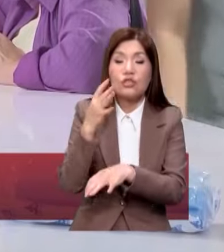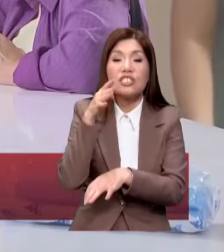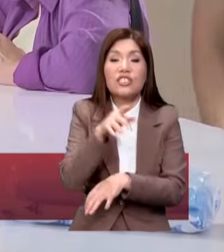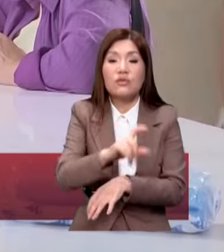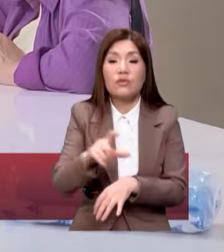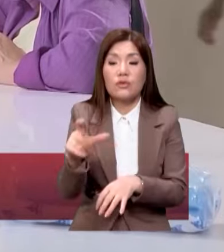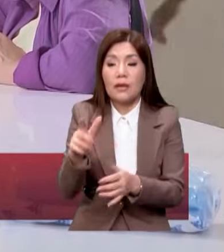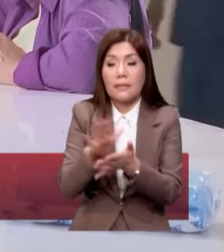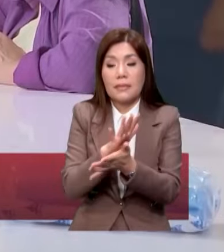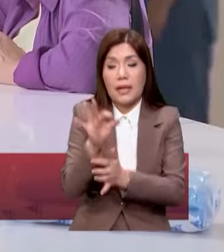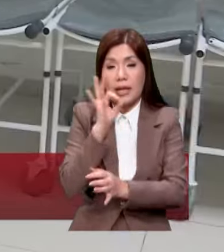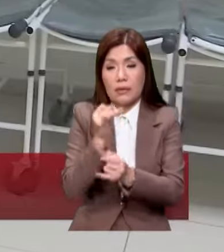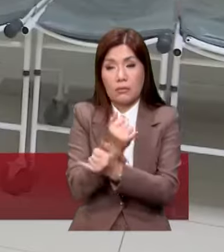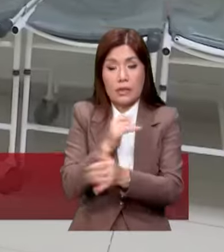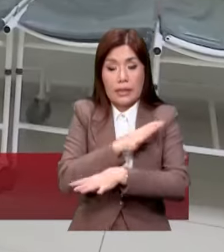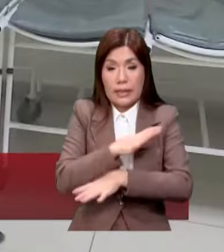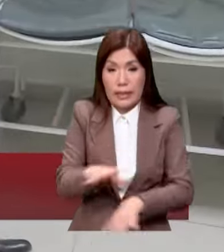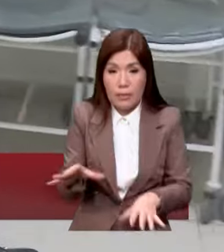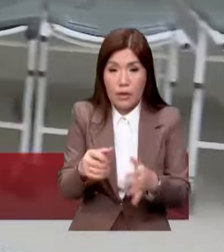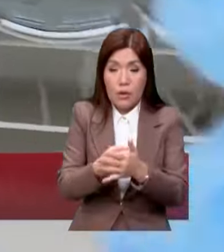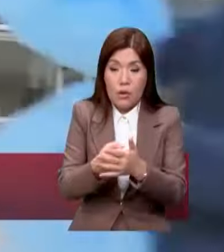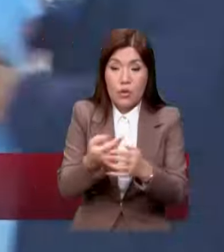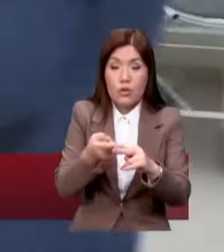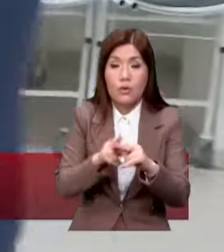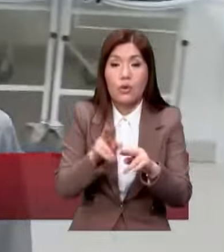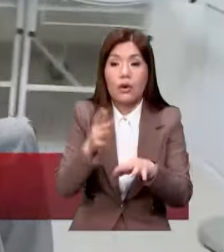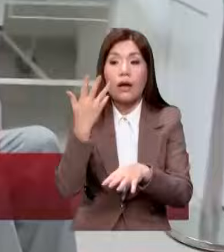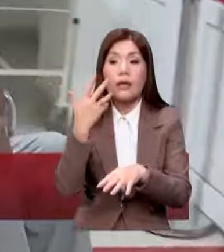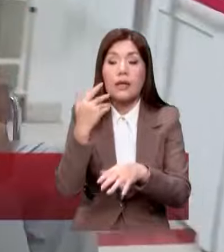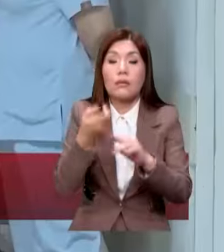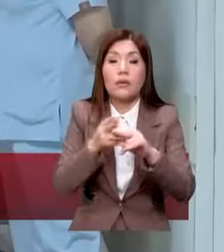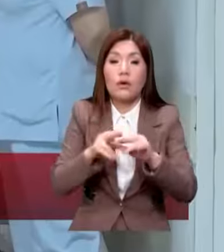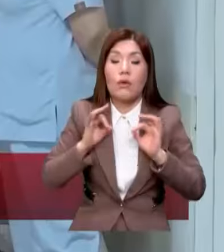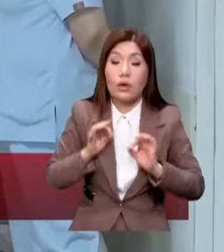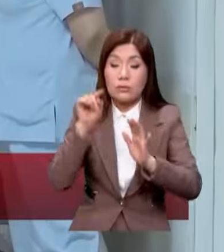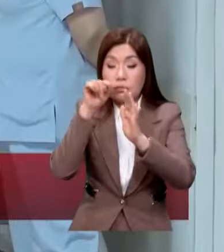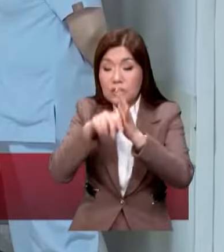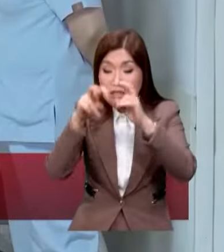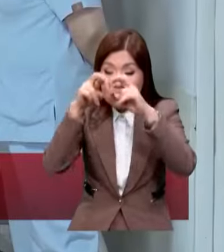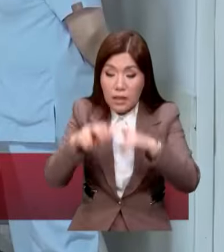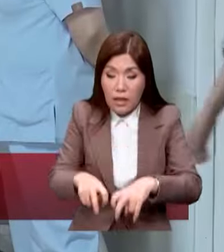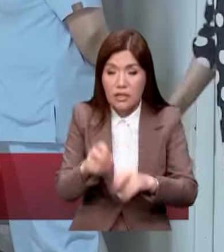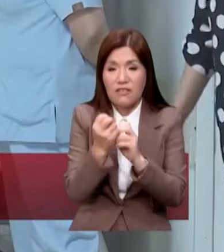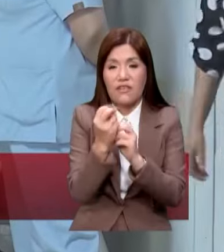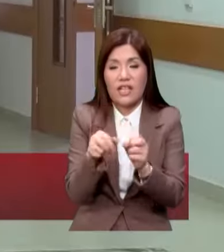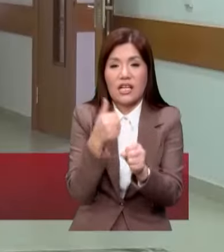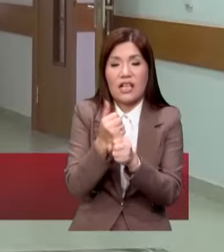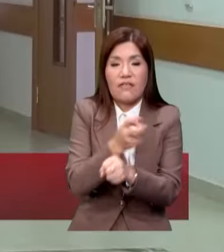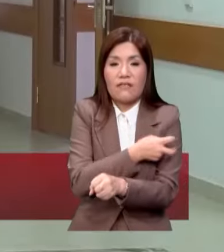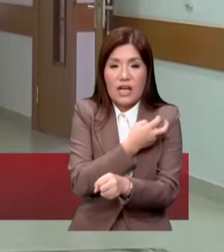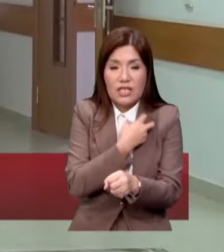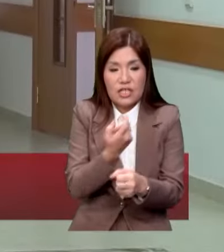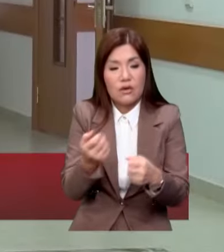свои гарантированные бесплатные лекарства. Они дошли до пациентов только после вмешательств прокуроров. К ответственности привлекли 12 главных врачей.